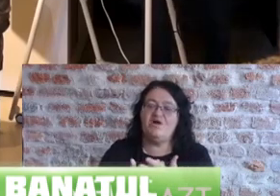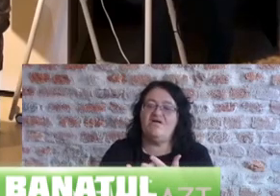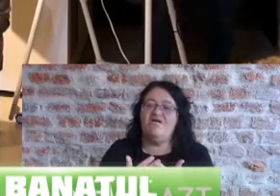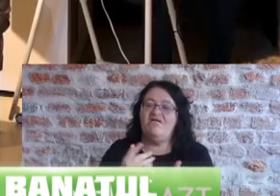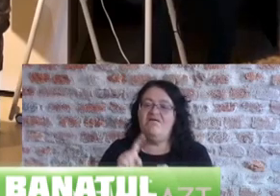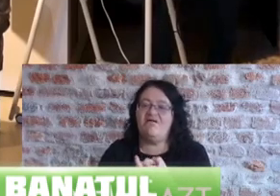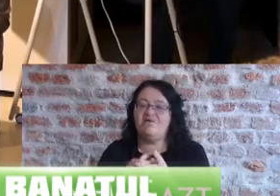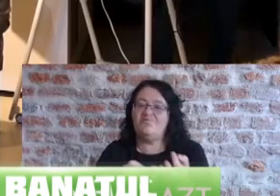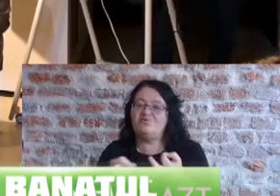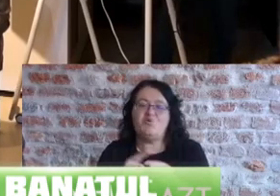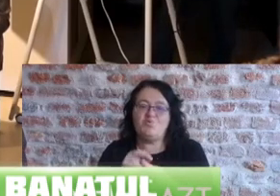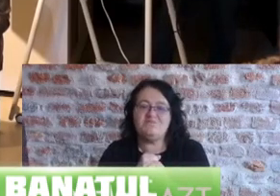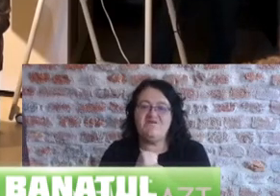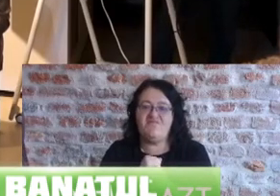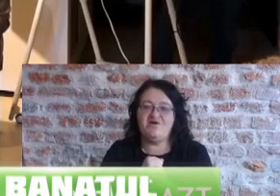se bazează pe